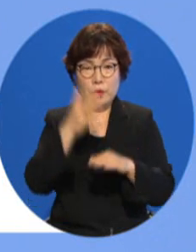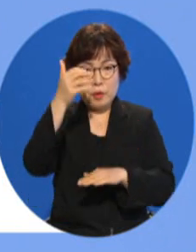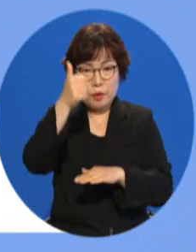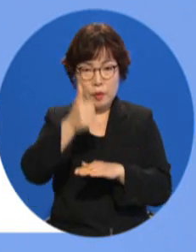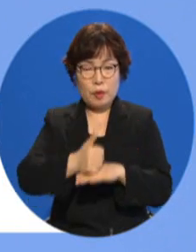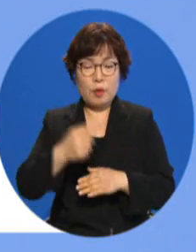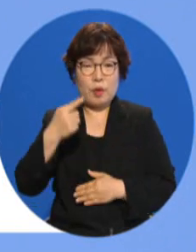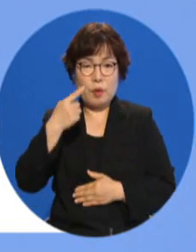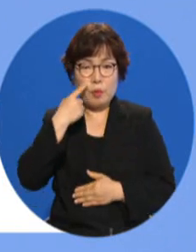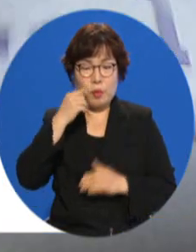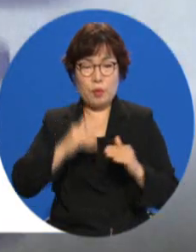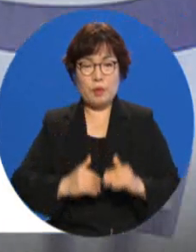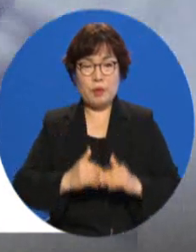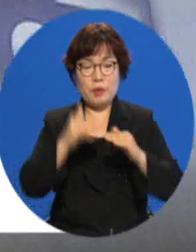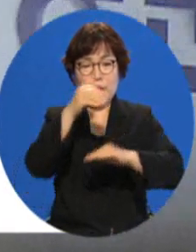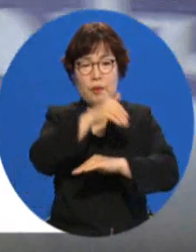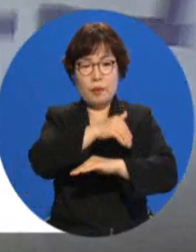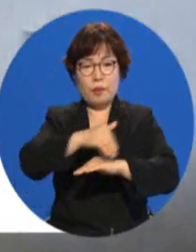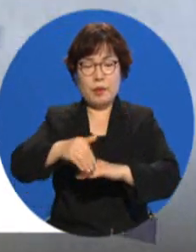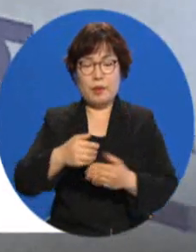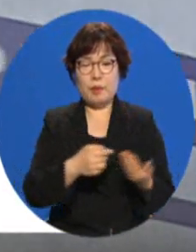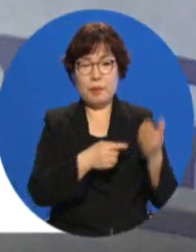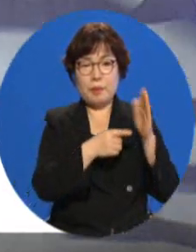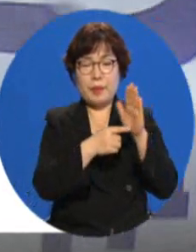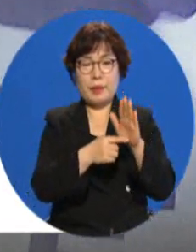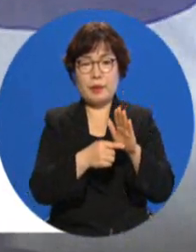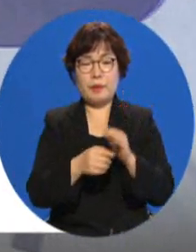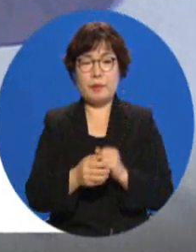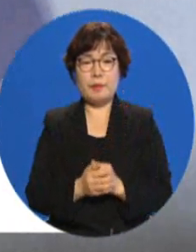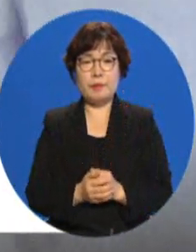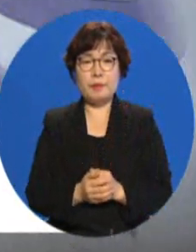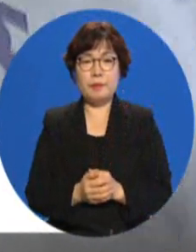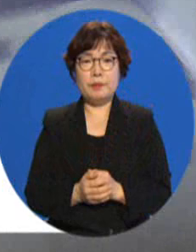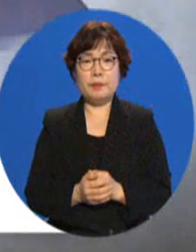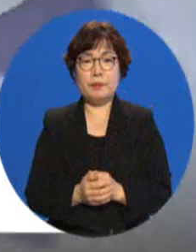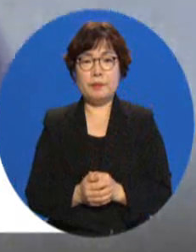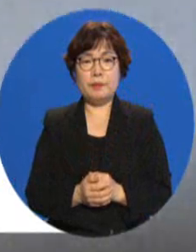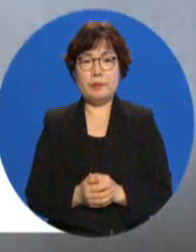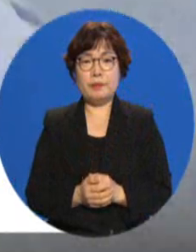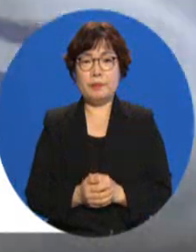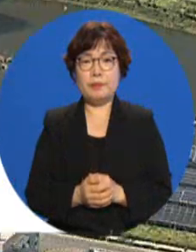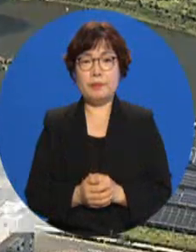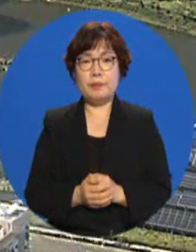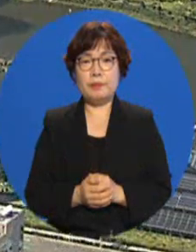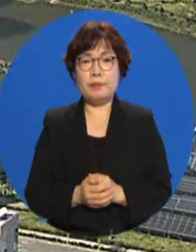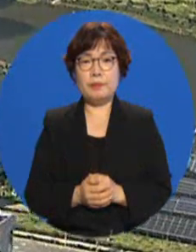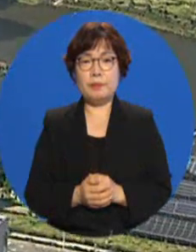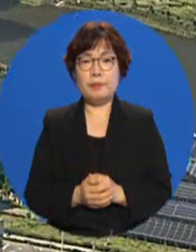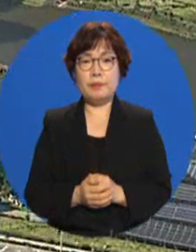소송을 진행하고 있는 만큼 사법부의 판단을 지켜본 뒤 대응 방안을 결정하겠다고 밝혔습니다.